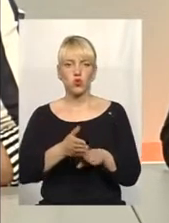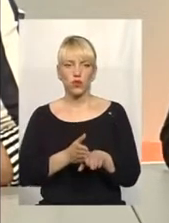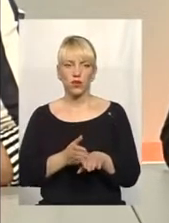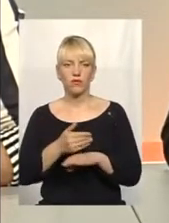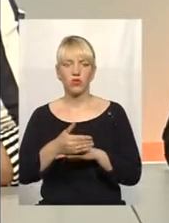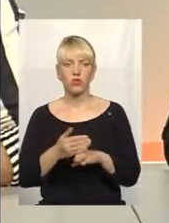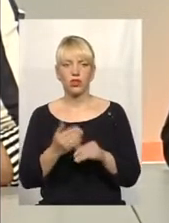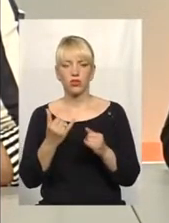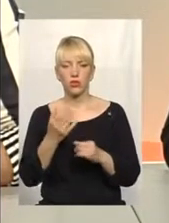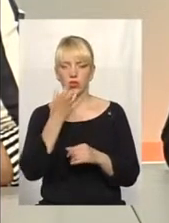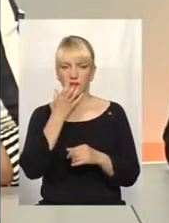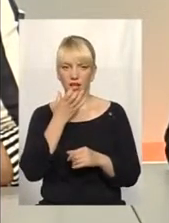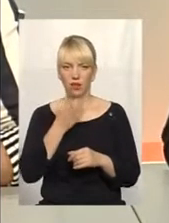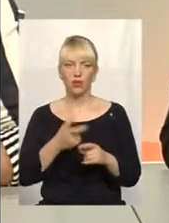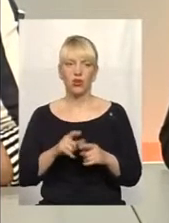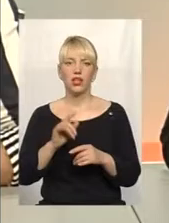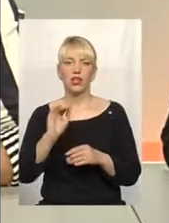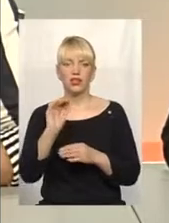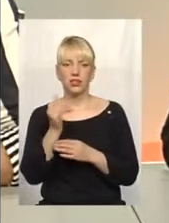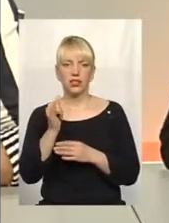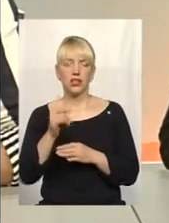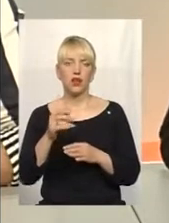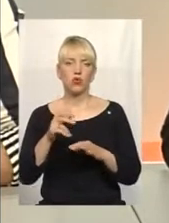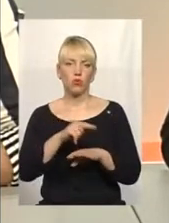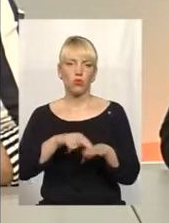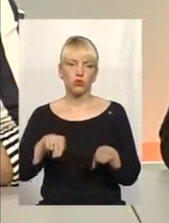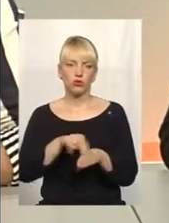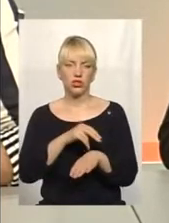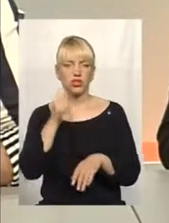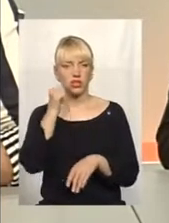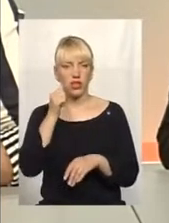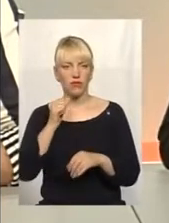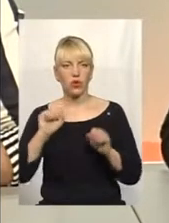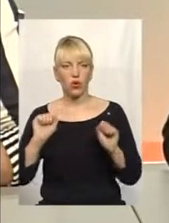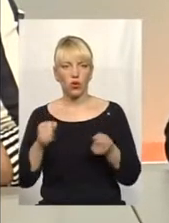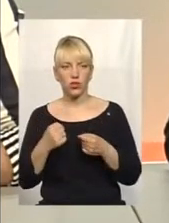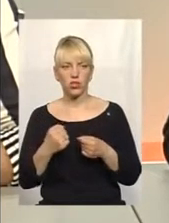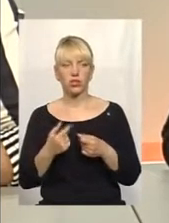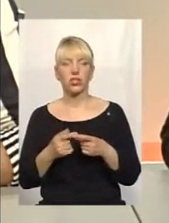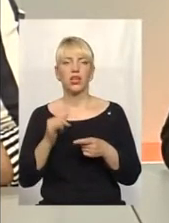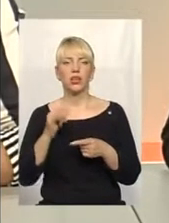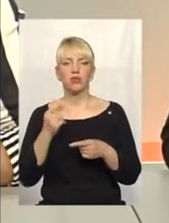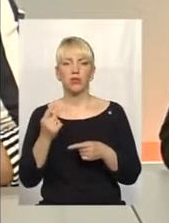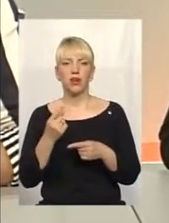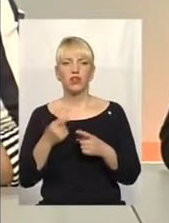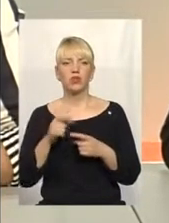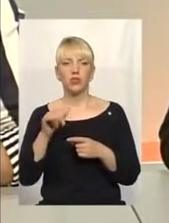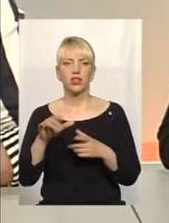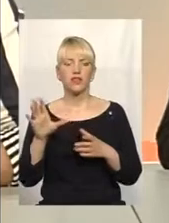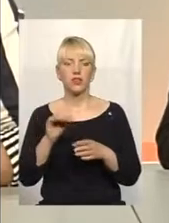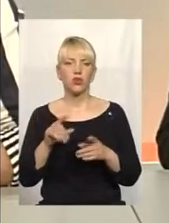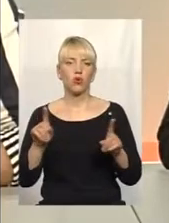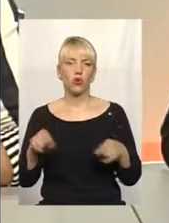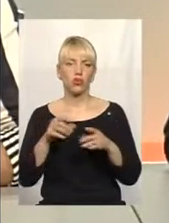Взуття сьогодні тепло, дитина у босоніжках, завтра вже холодніше, по-перше, по-друге, для них усіх організовують